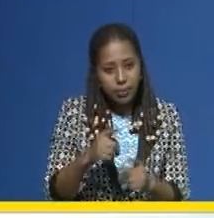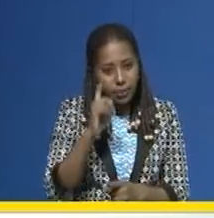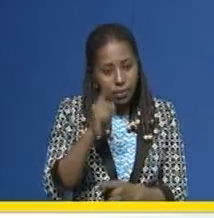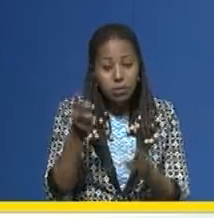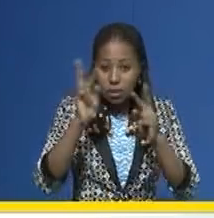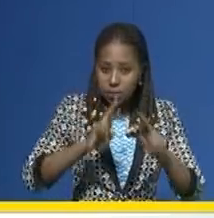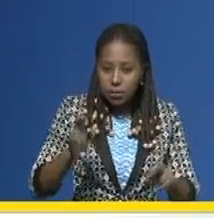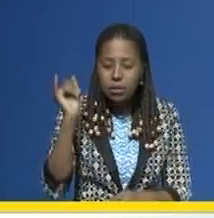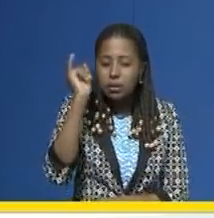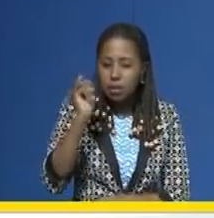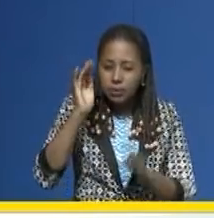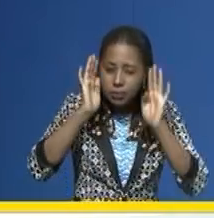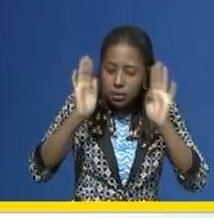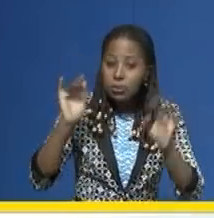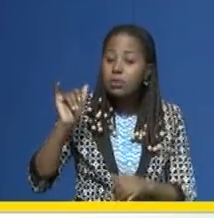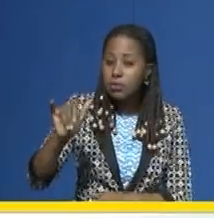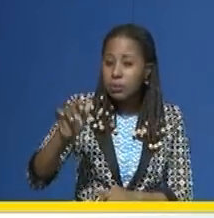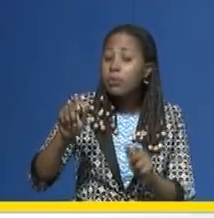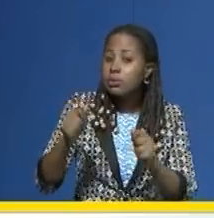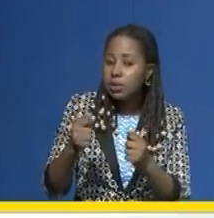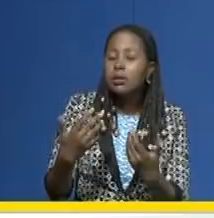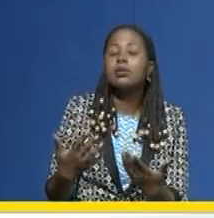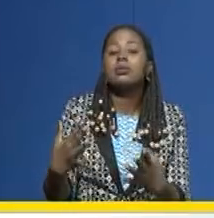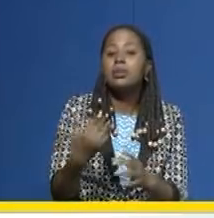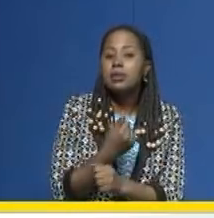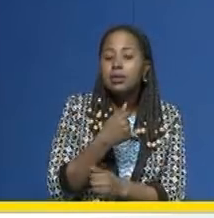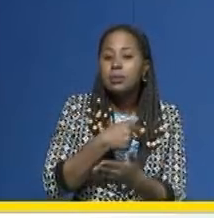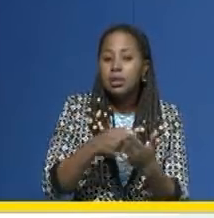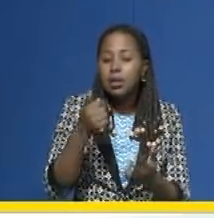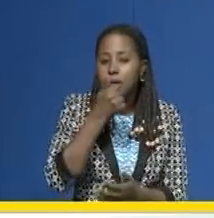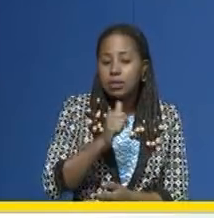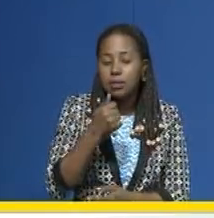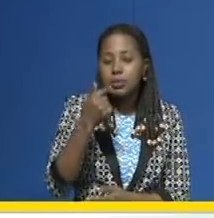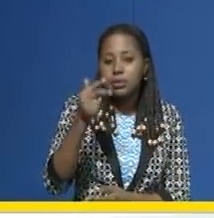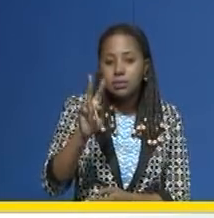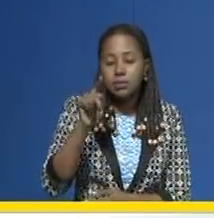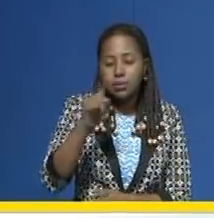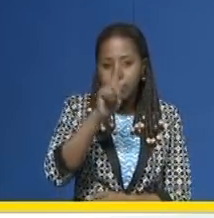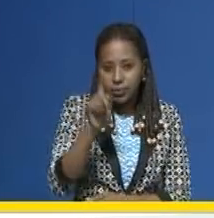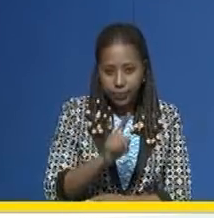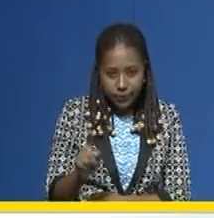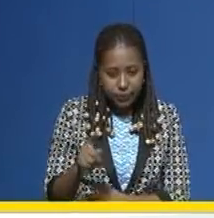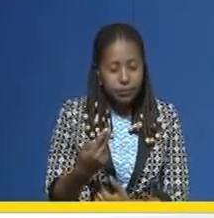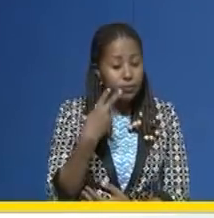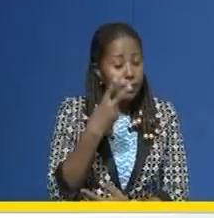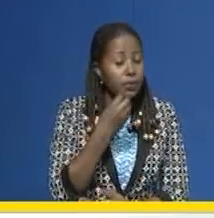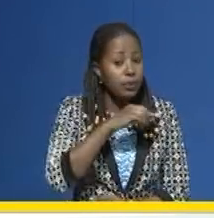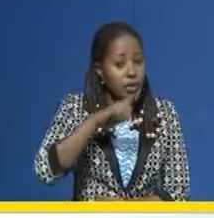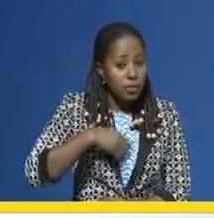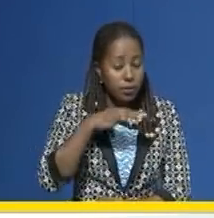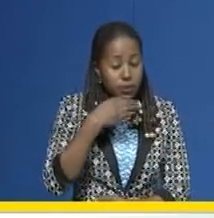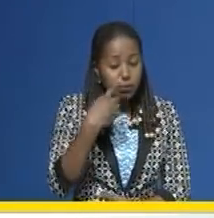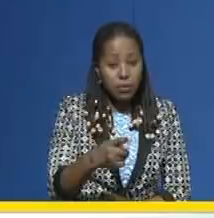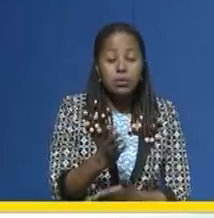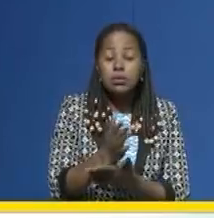ambazo ni rasmi za Instagram, Facebook, YouTube, Twitter tukipatikana kwa jina la @AzamTVTZ. Tuangalie taarifa yetu ya habari ambayo kwa